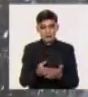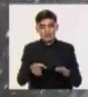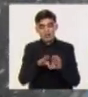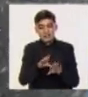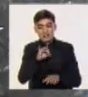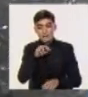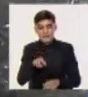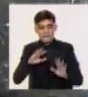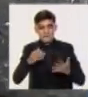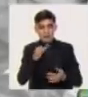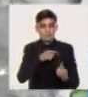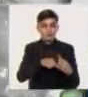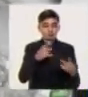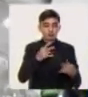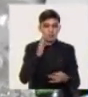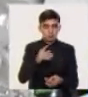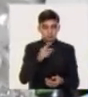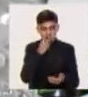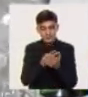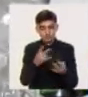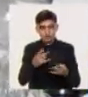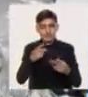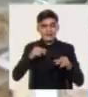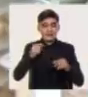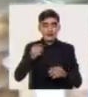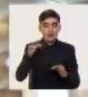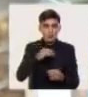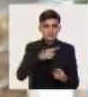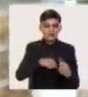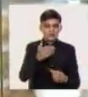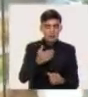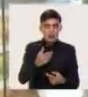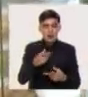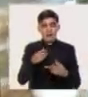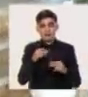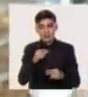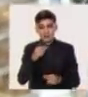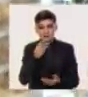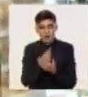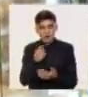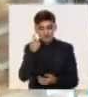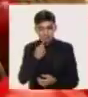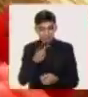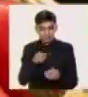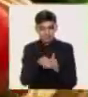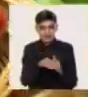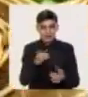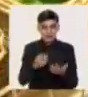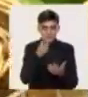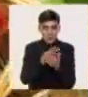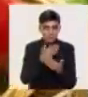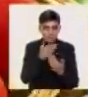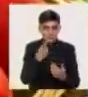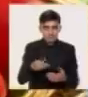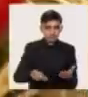же ИП предпринимателю придется доказывать, где деньги от предпринимательской работы, а где личные средства. Если не докажет,